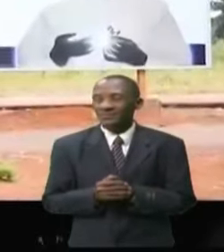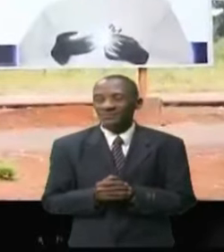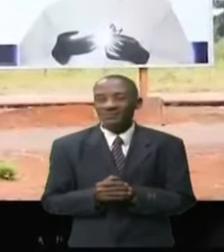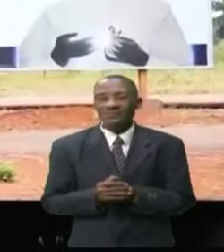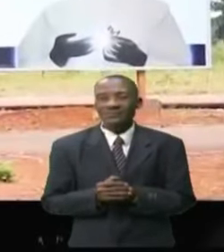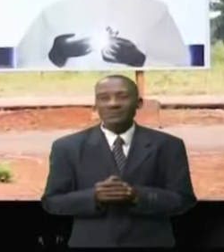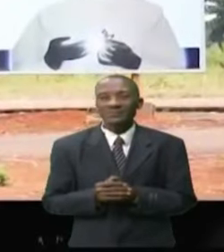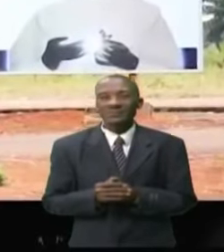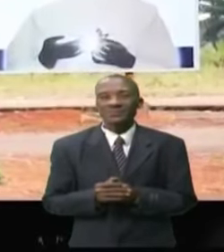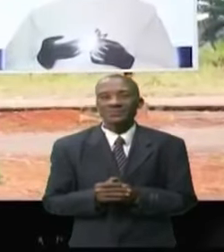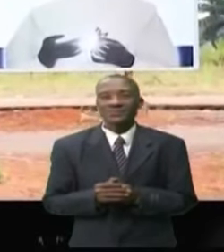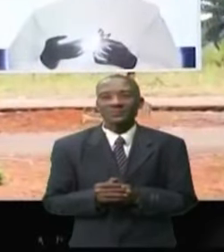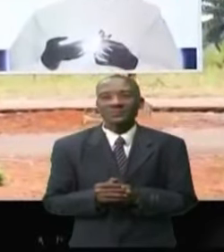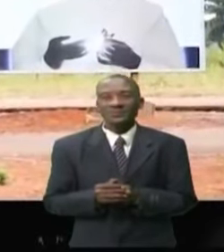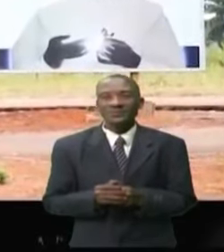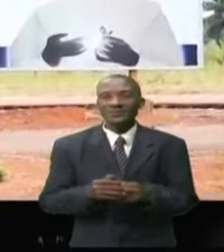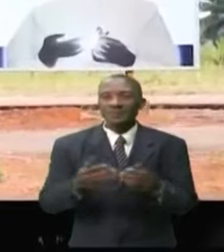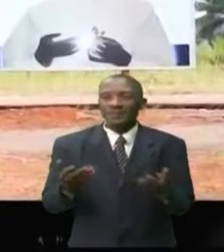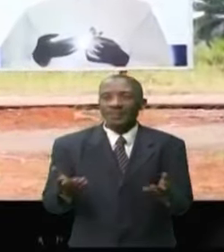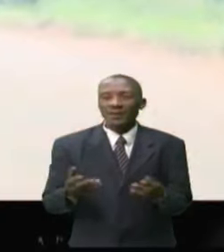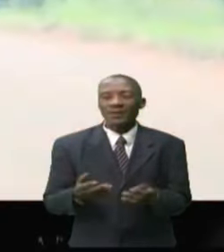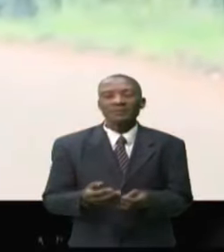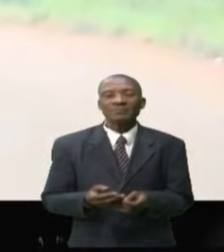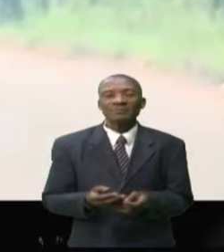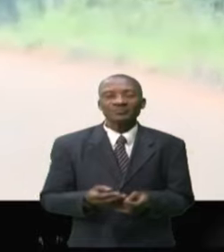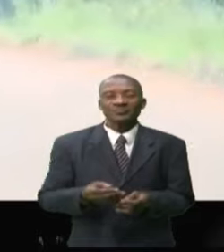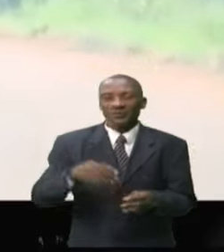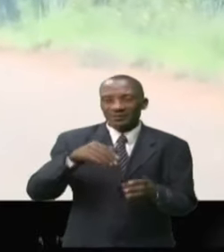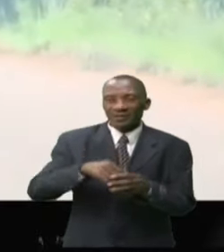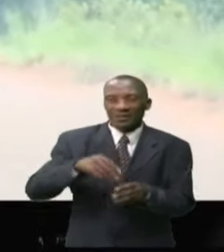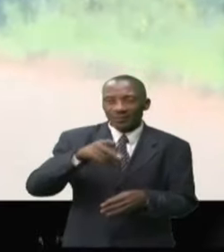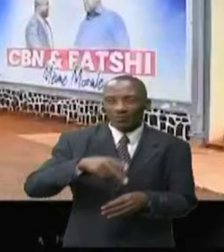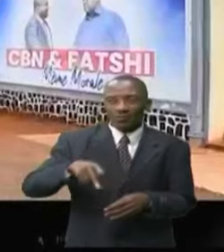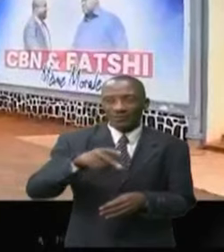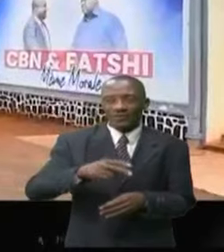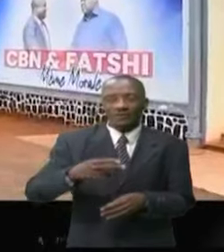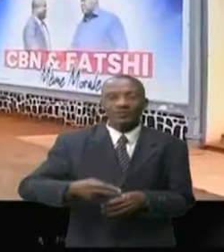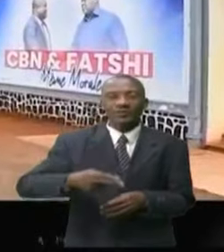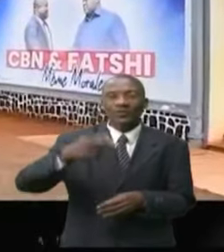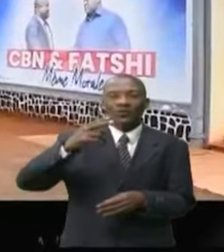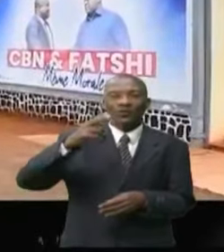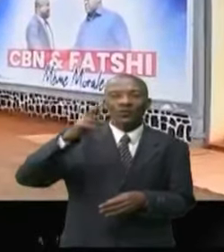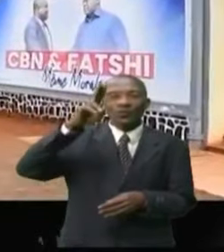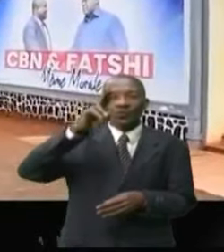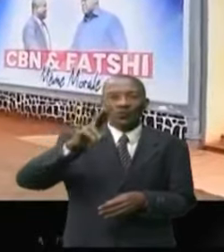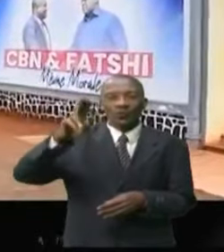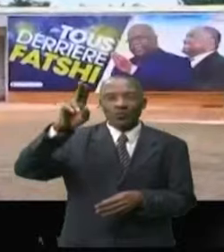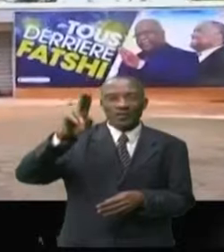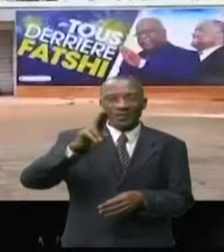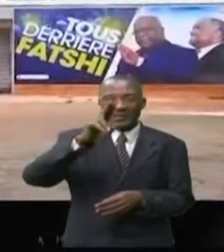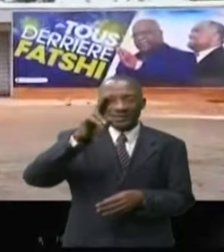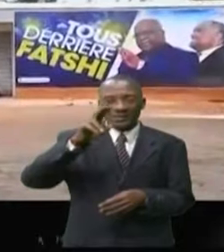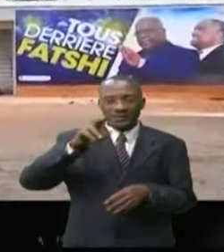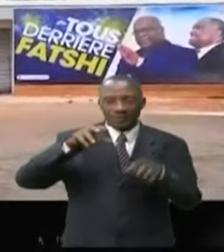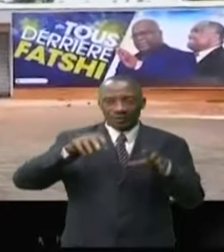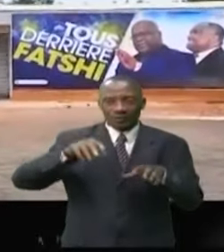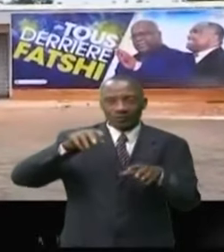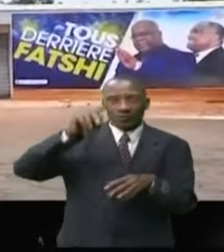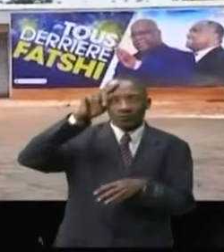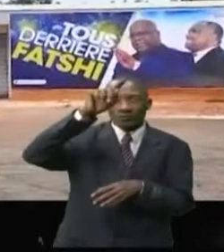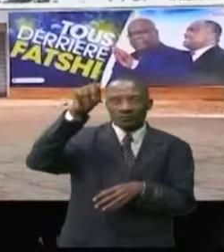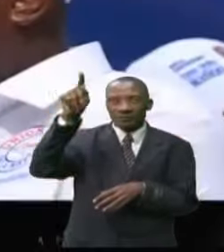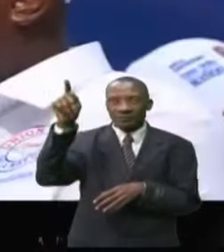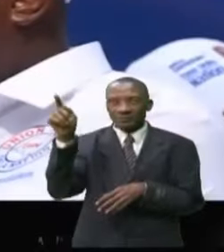sortie de la ville d' Siro située à environ 6 km par la voie AR se m à l'ordre de bataille pour l'arrivée réussie du